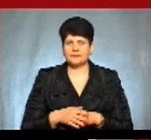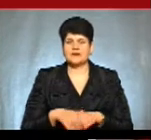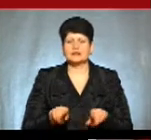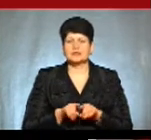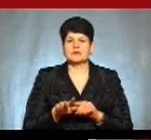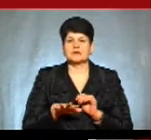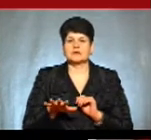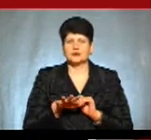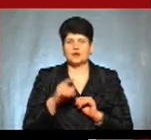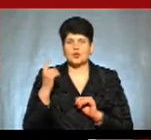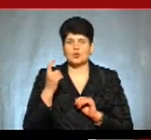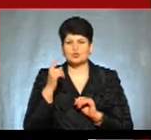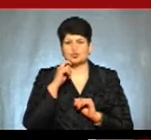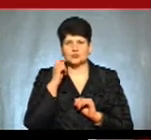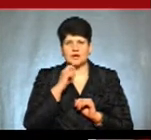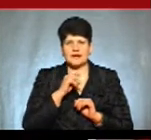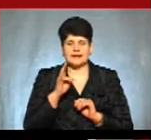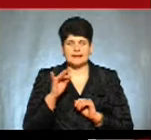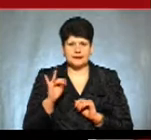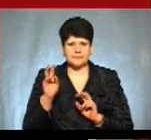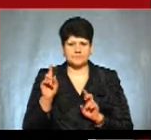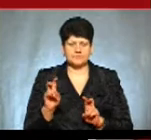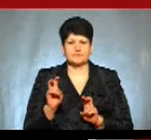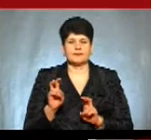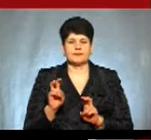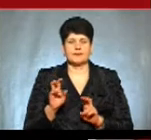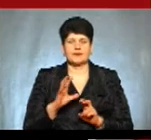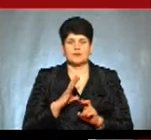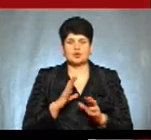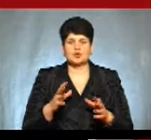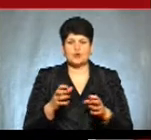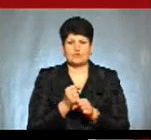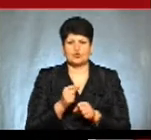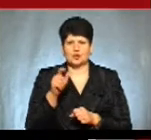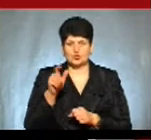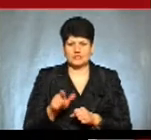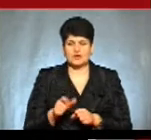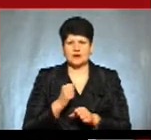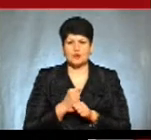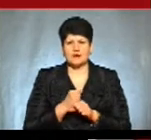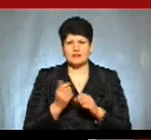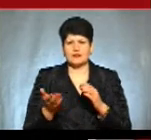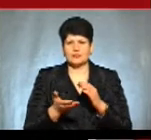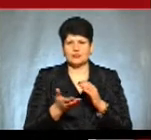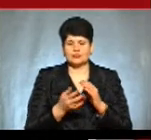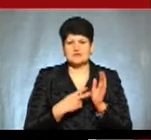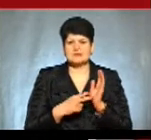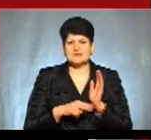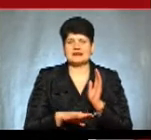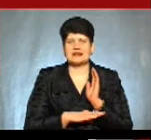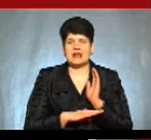території колгоспу України нами було зловлено людину, яка здійснила незаконну порубку 70